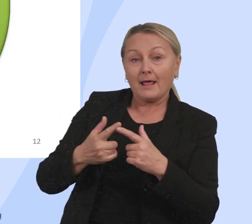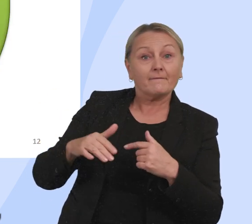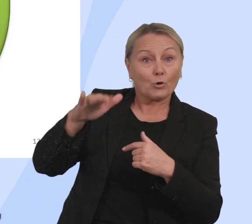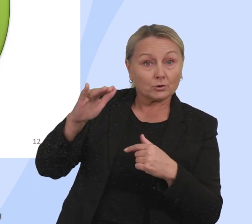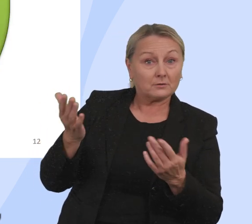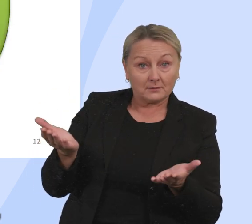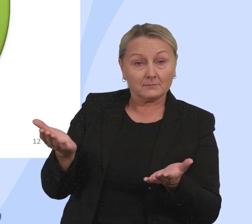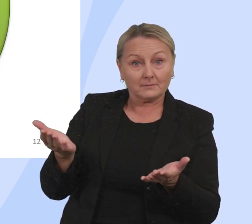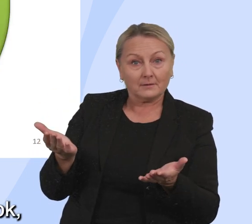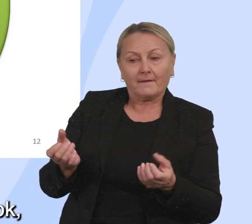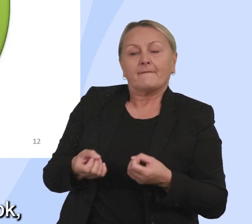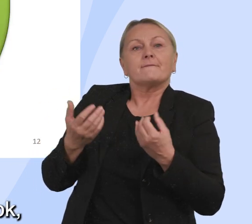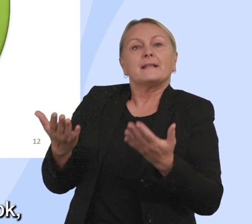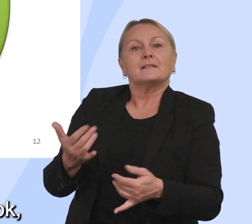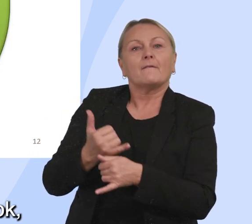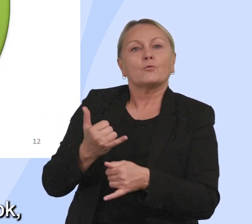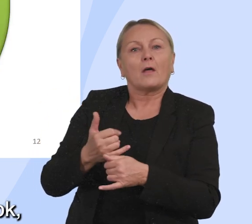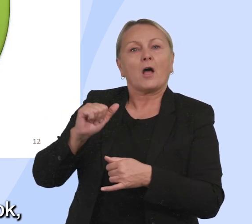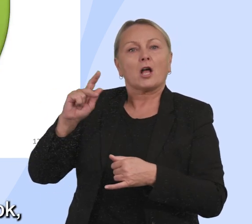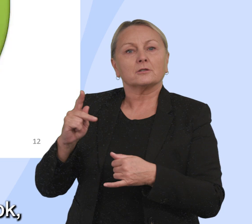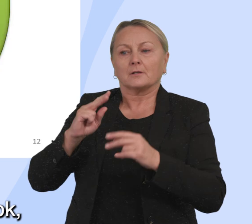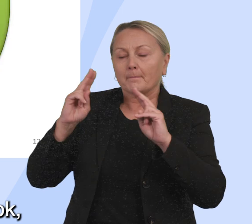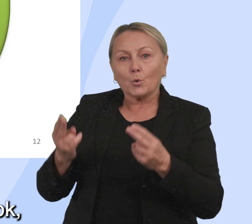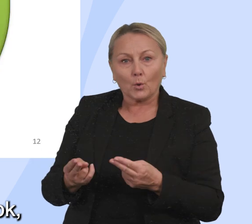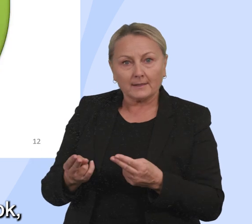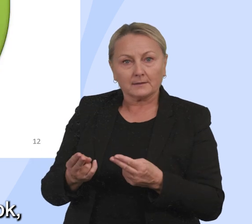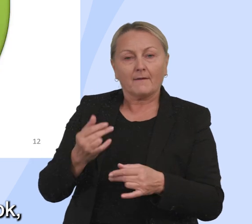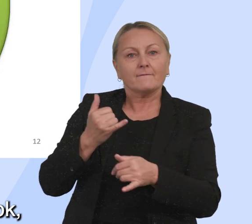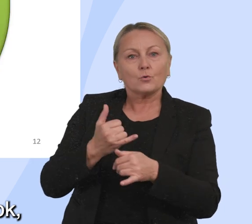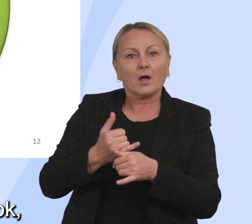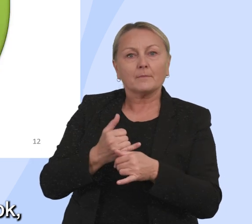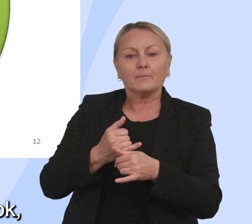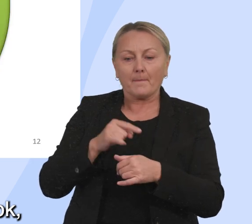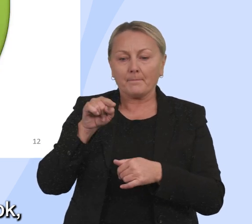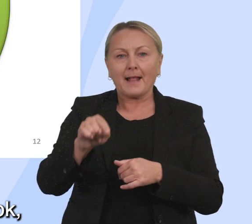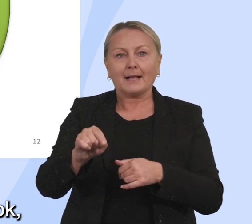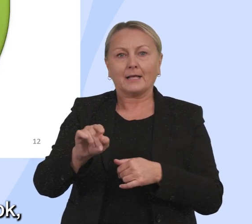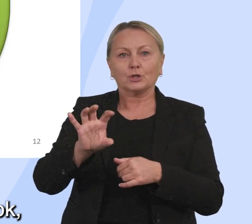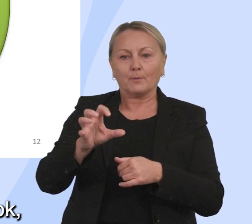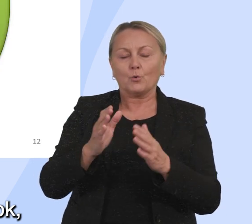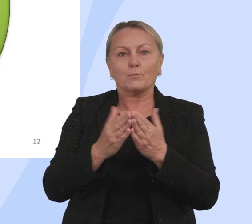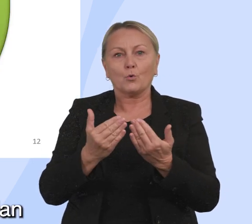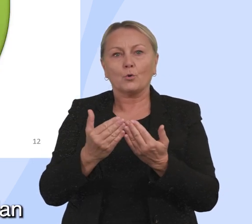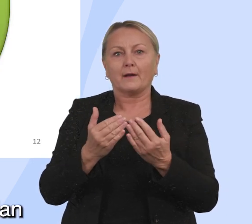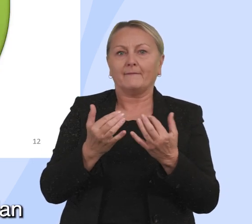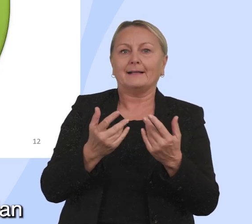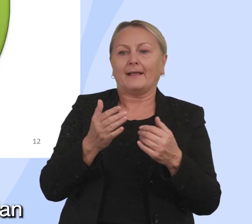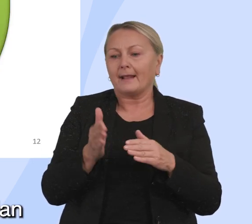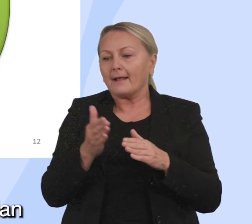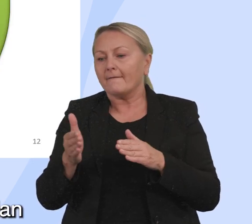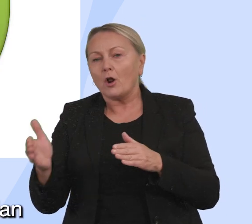Ask anvendes, hvordan man peger i en symbolbog, i hvilken rækkefølge, hvordan man